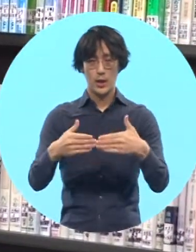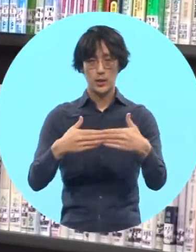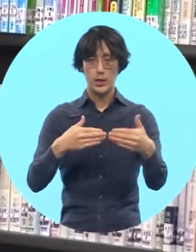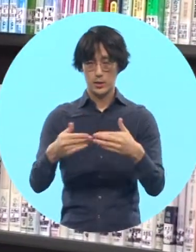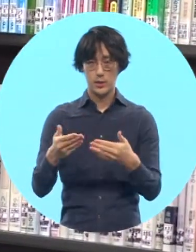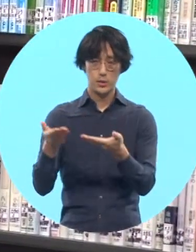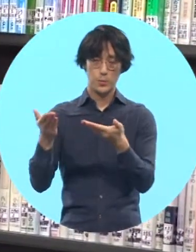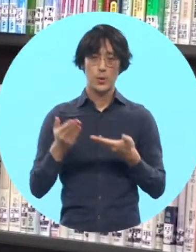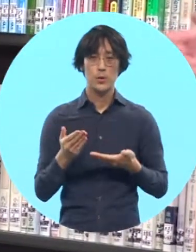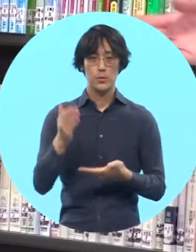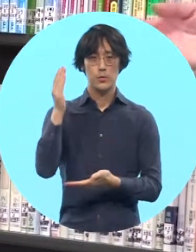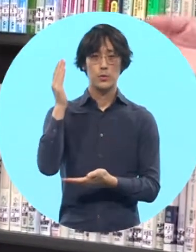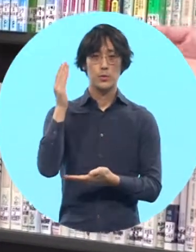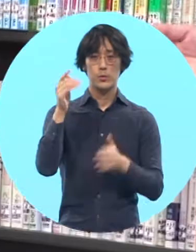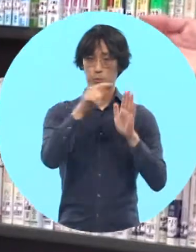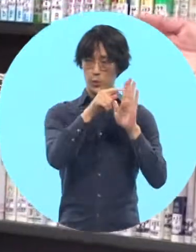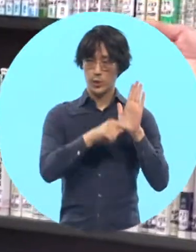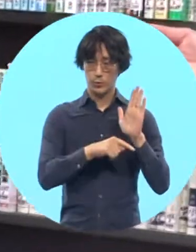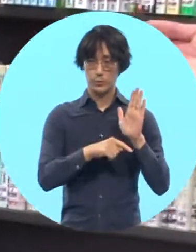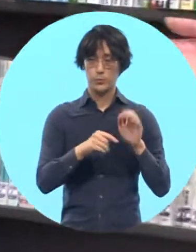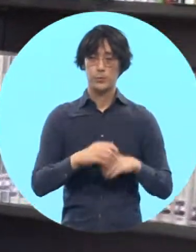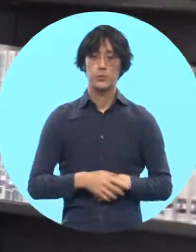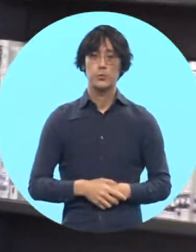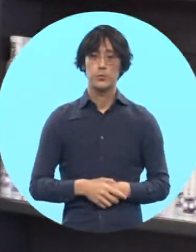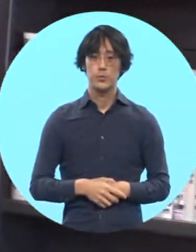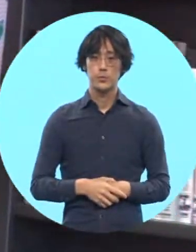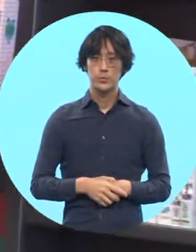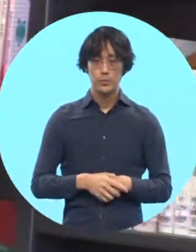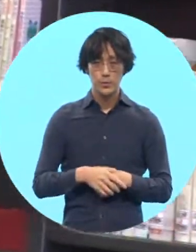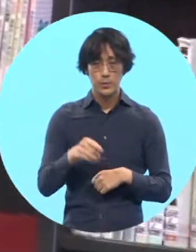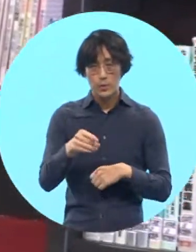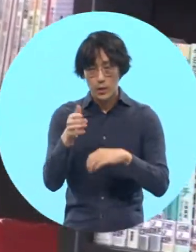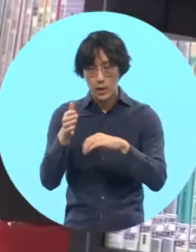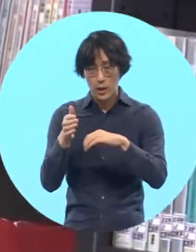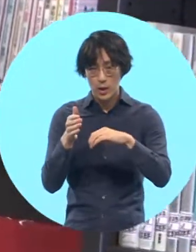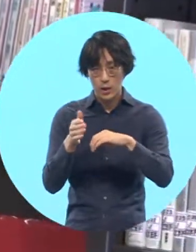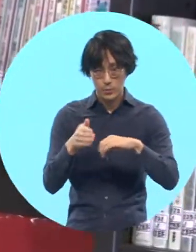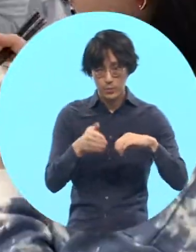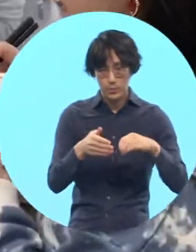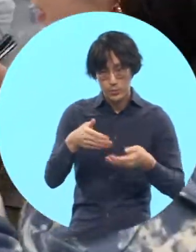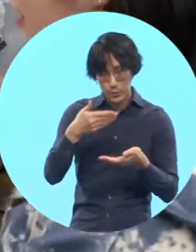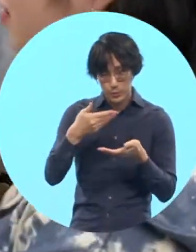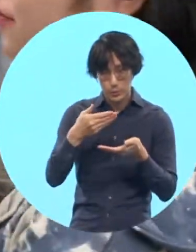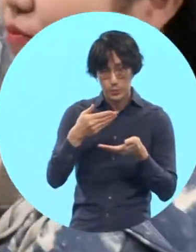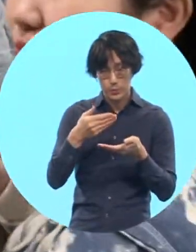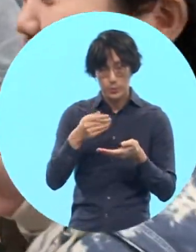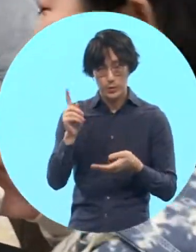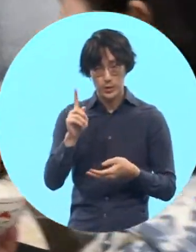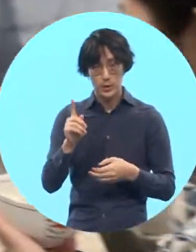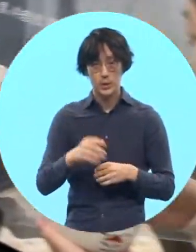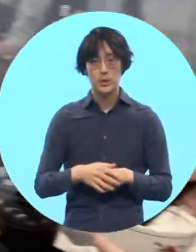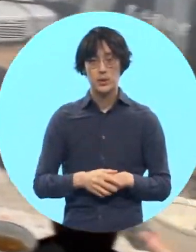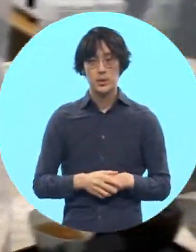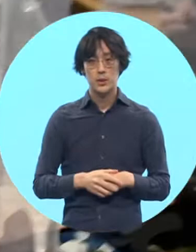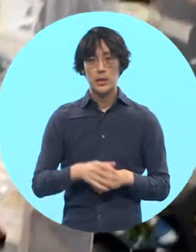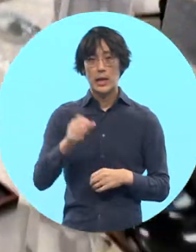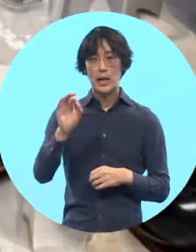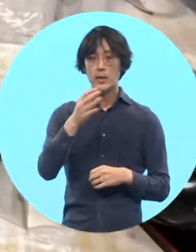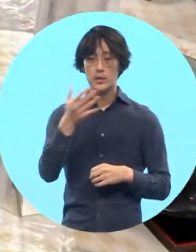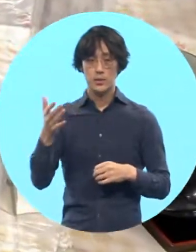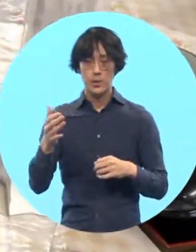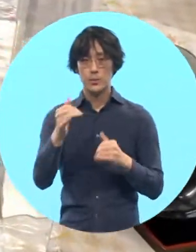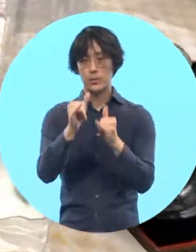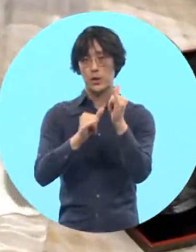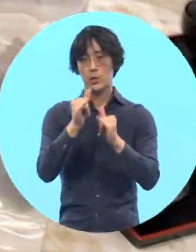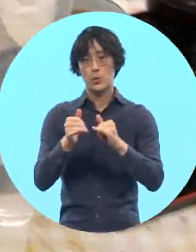っています。 これ写真ではお食事ですかね？ はい、金沢の伝統的な郷土料理であるジブニを